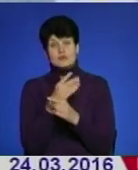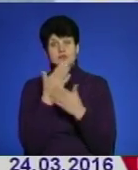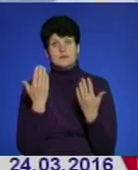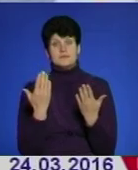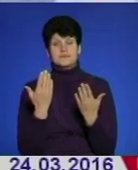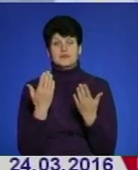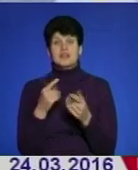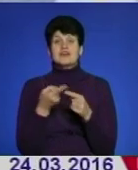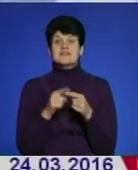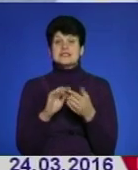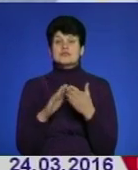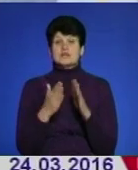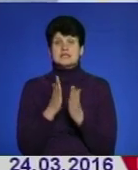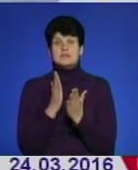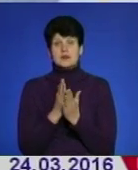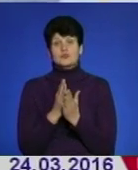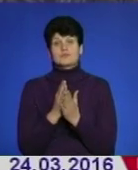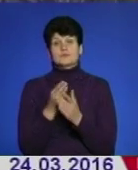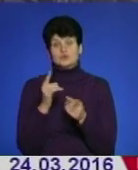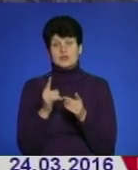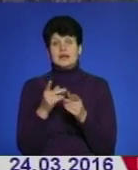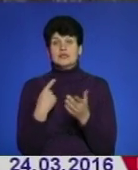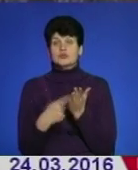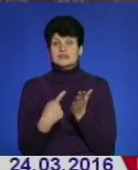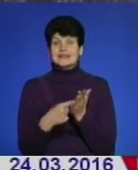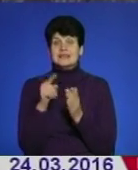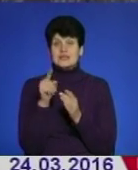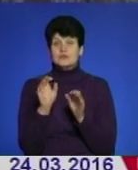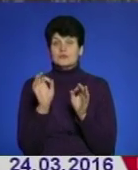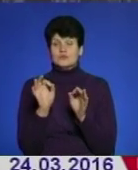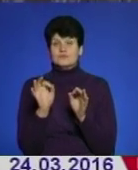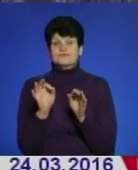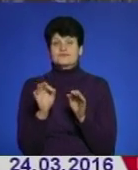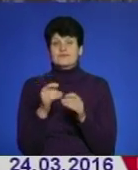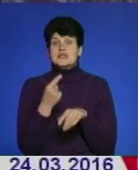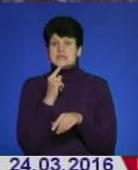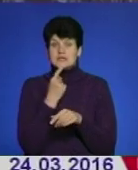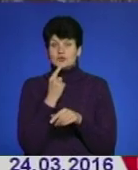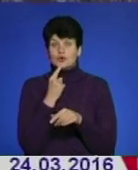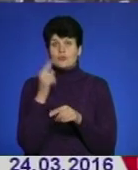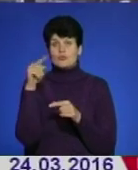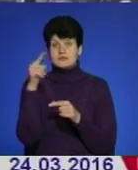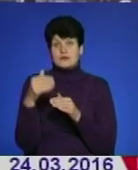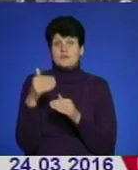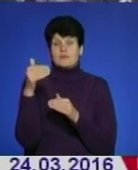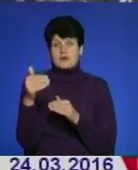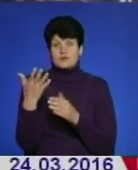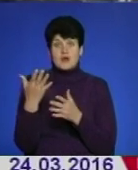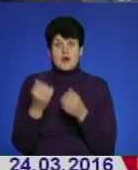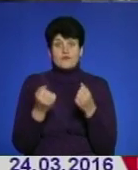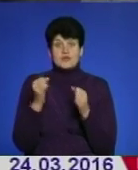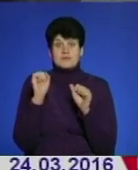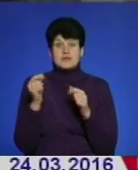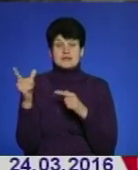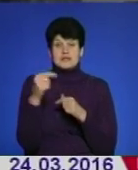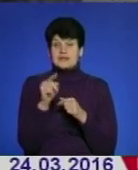даній ситуації поліціянти мають слушність, але довести їхню правоту буде складно, бо знак і справді попереду машини, а водій міг